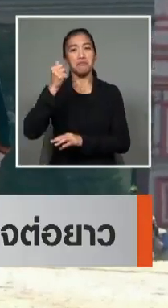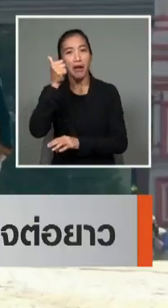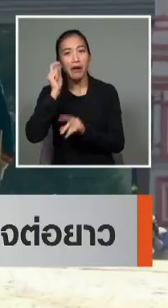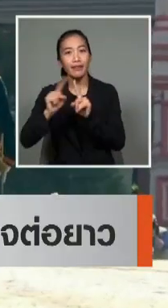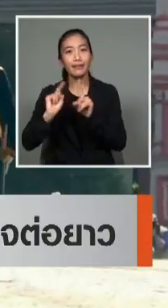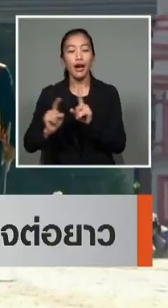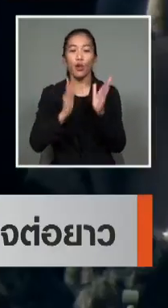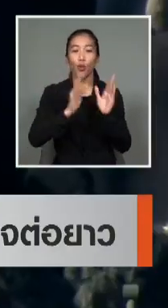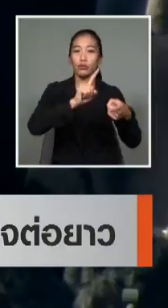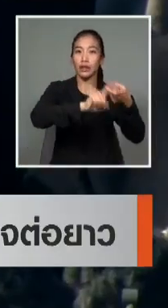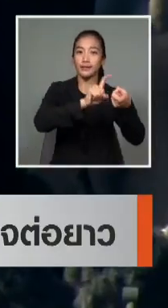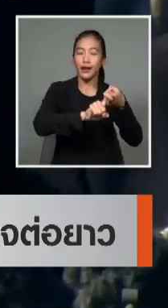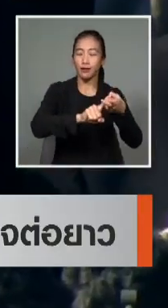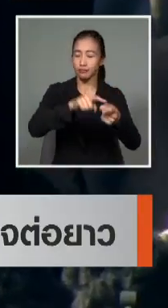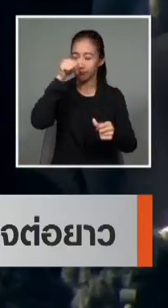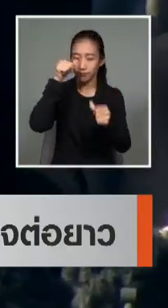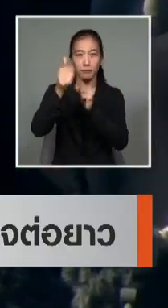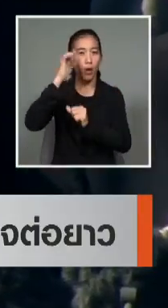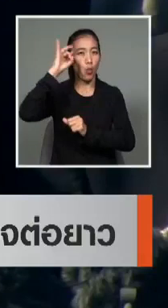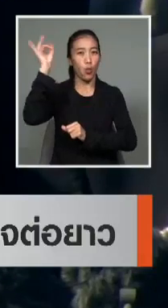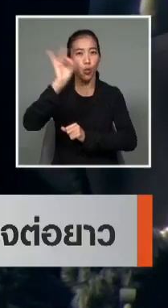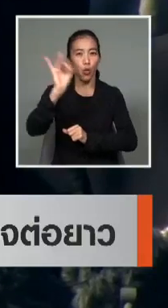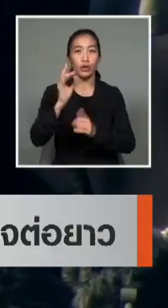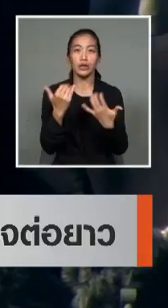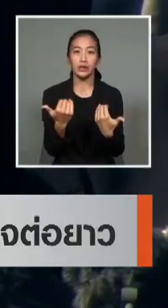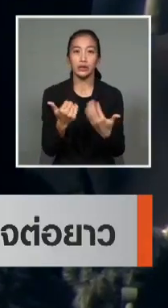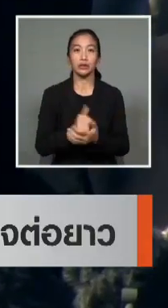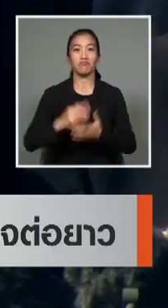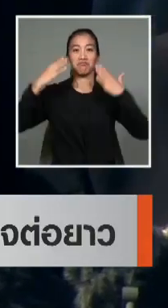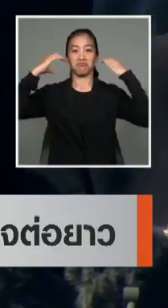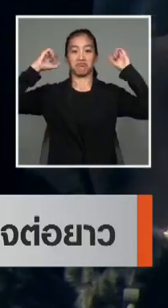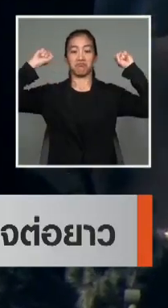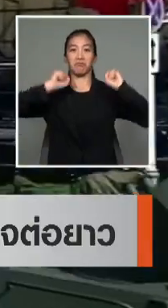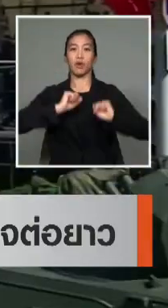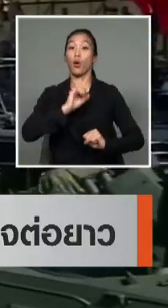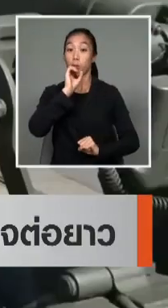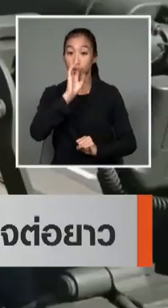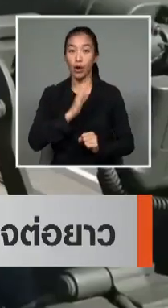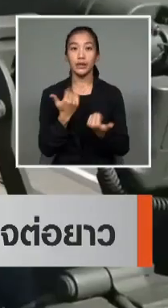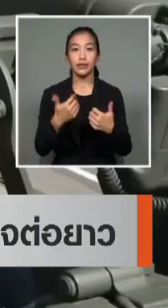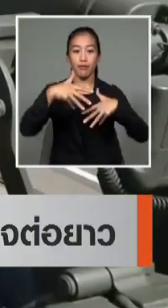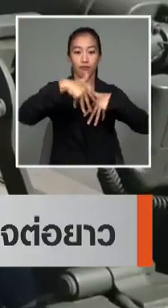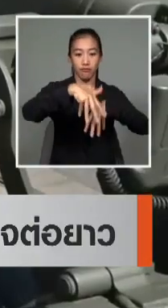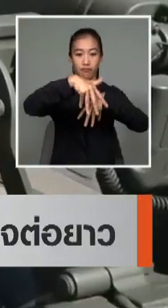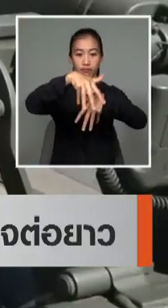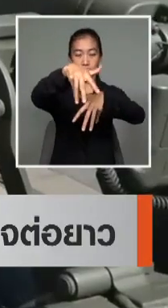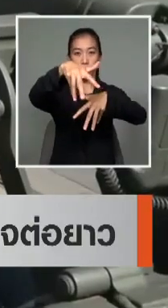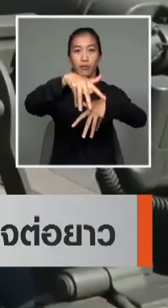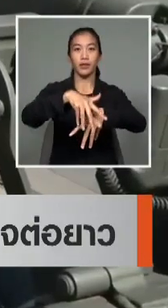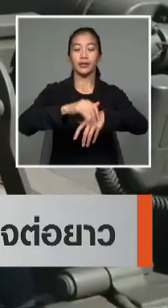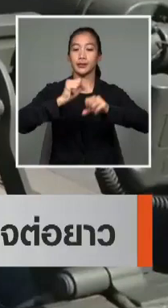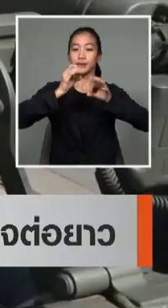คะซึ่งผู้เชี่ยวชาญก็บอกว่าการเดินสวนสนามนี้นะคะที่ปูตินต้องตัดสินใจสั่นเพราะว่าแม้ว่าจะมีโควิด -19 ก็ต